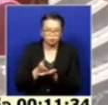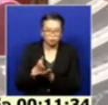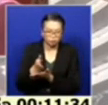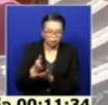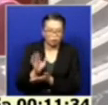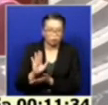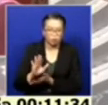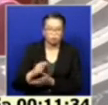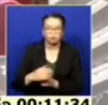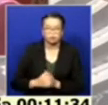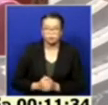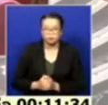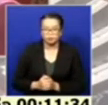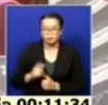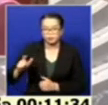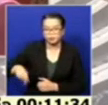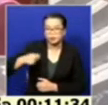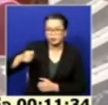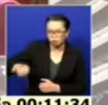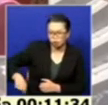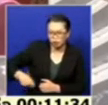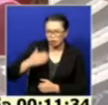ทูต